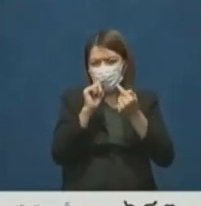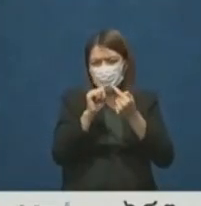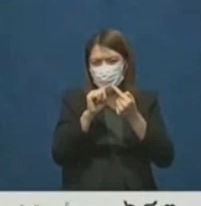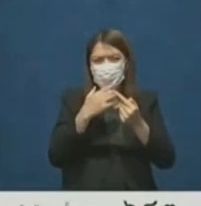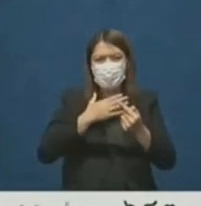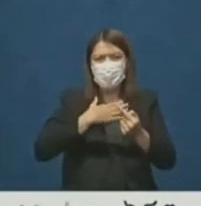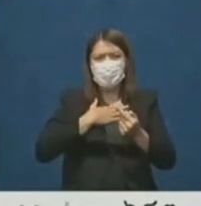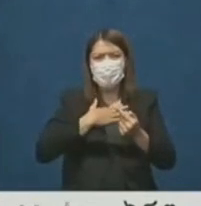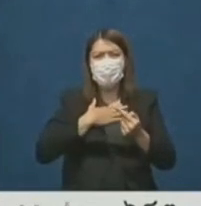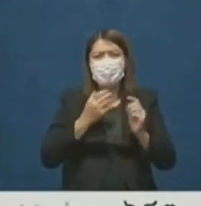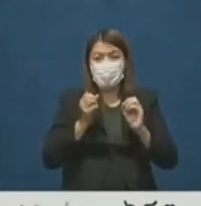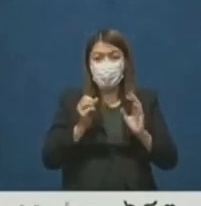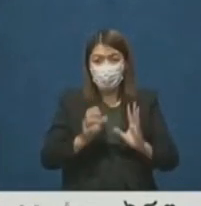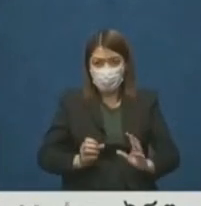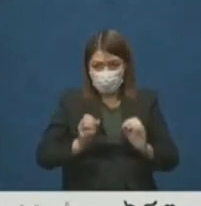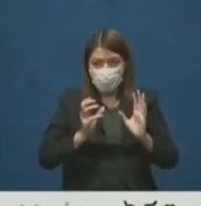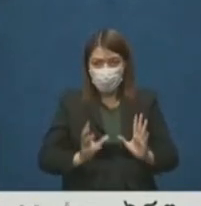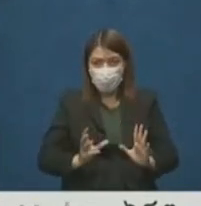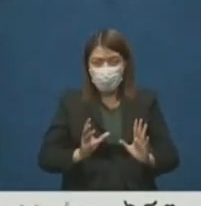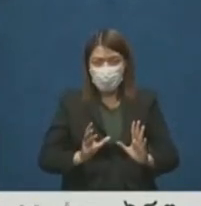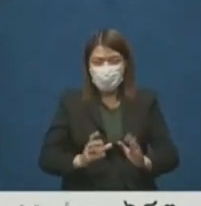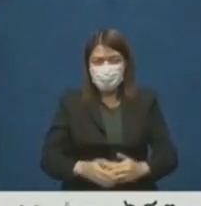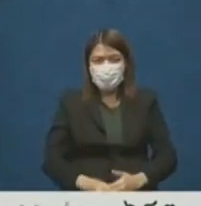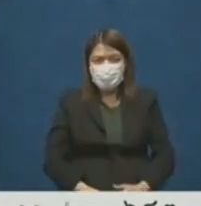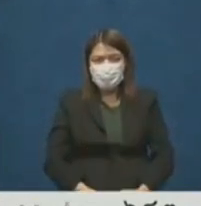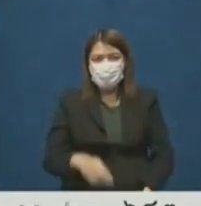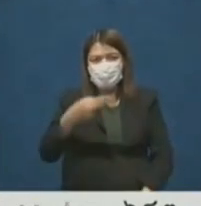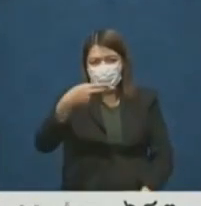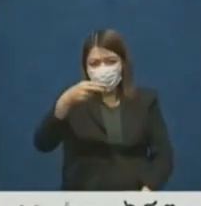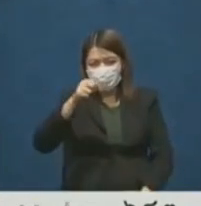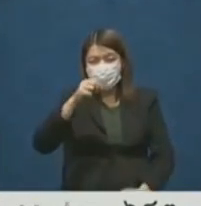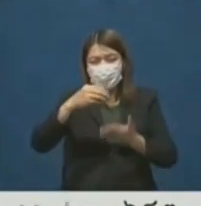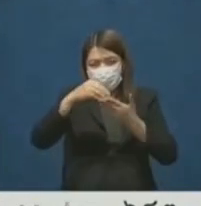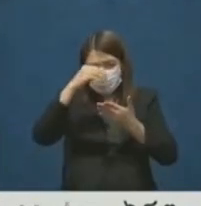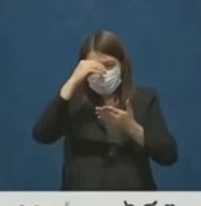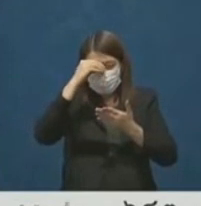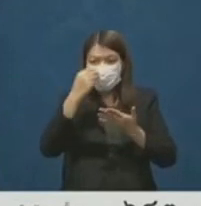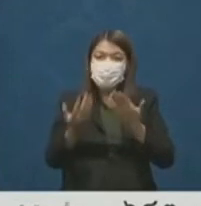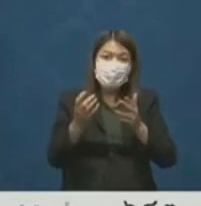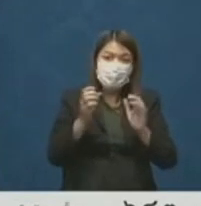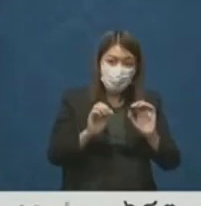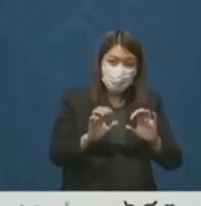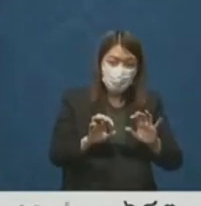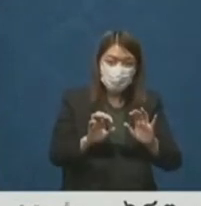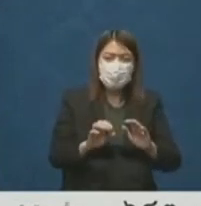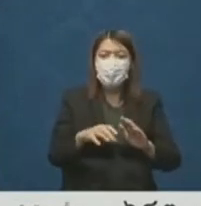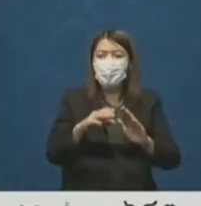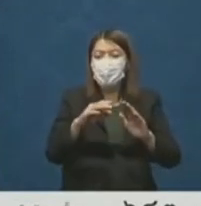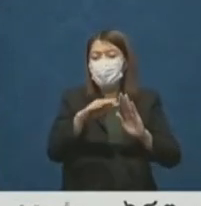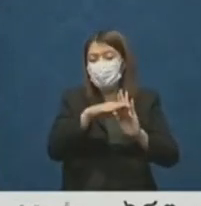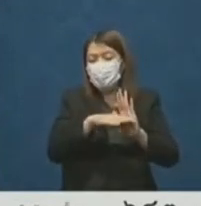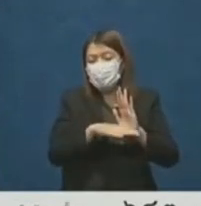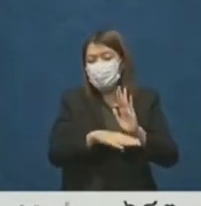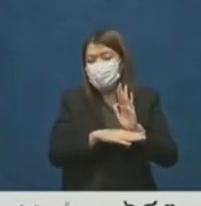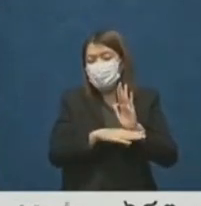ในอย่างผมเป็นครูบาอาจารย์เนี่ยผมคิดว่าในหลักสูตรการเรียนการสอนเนี่ยได้บัญญัติเรื่อง